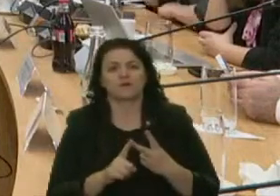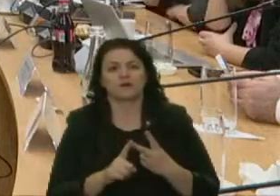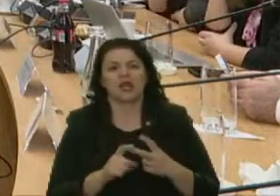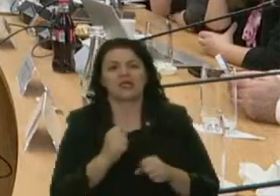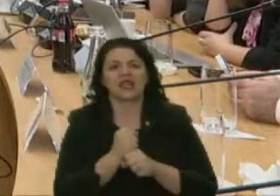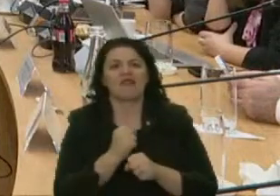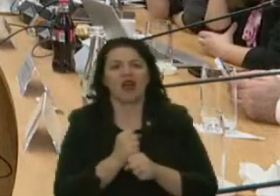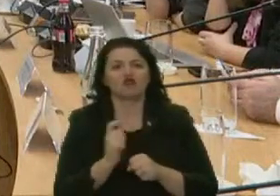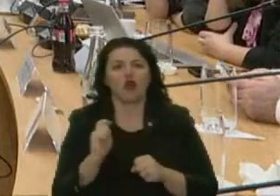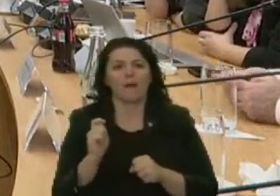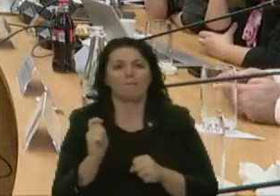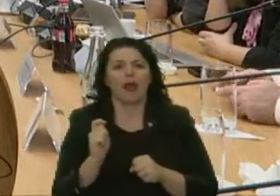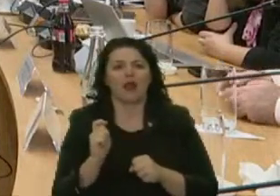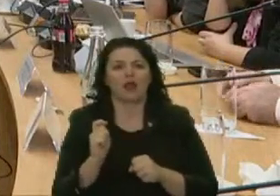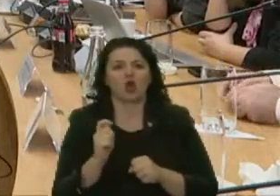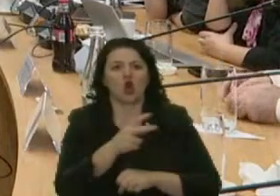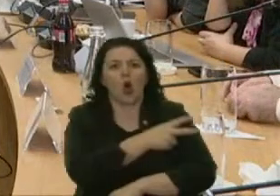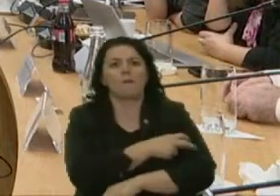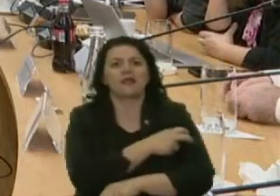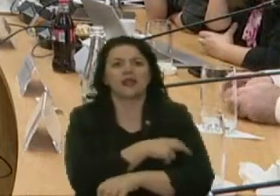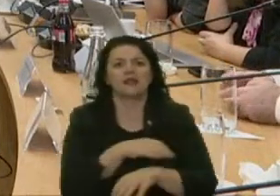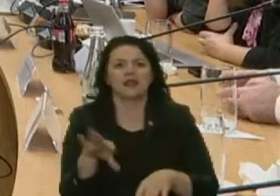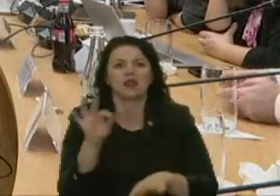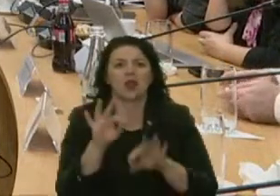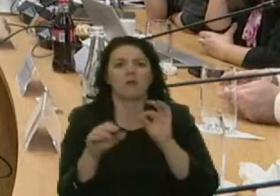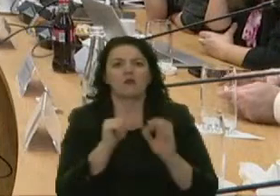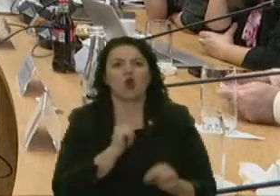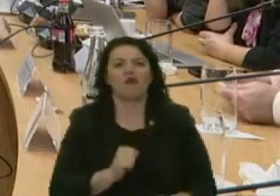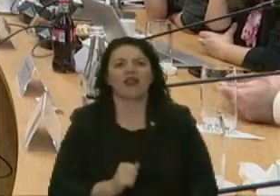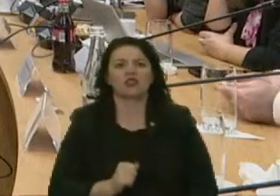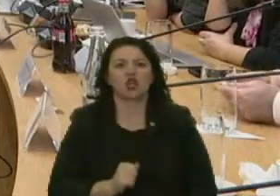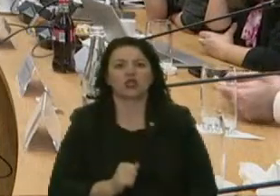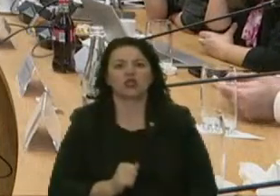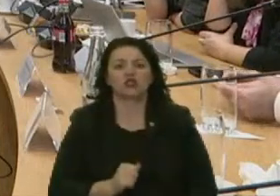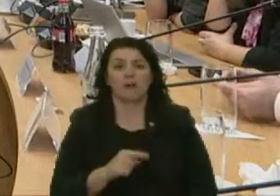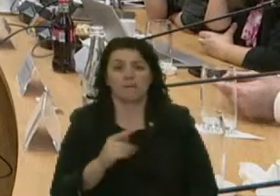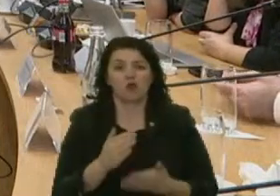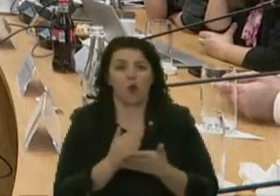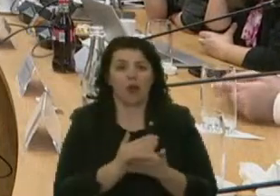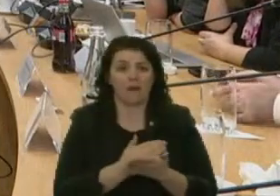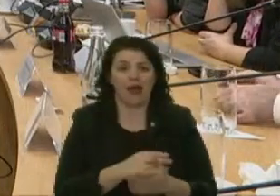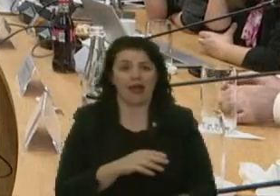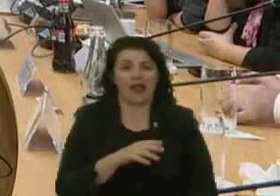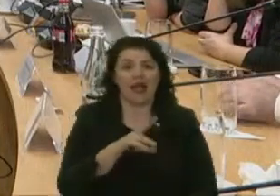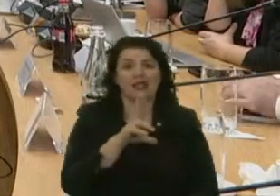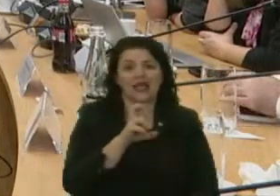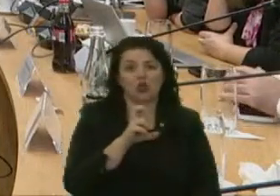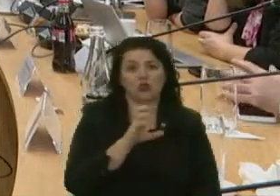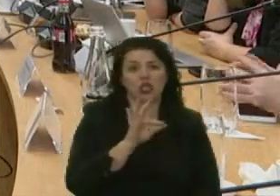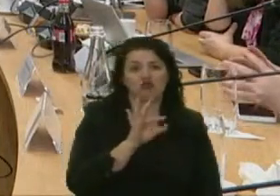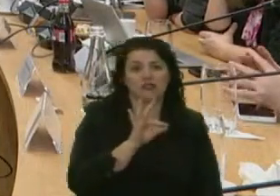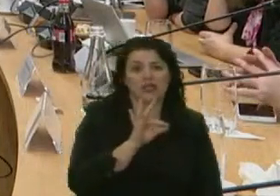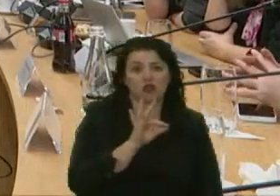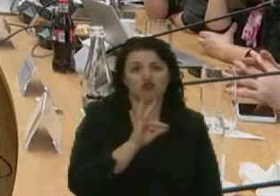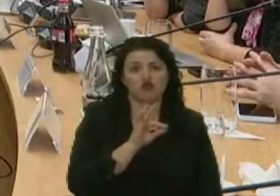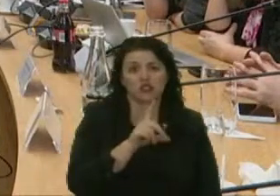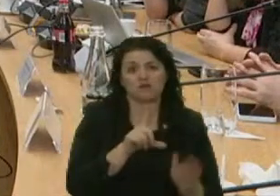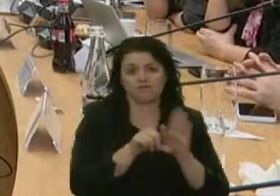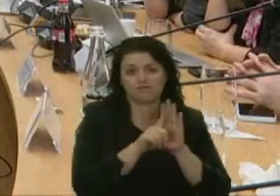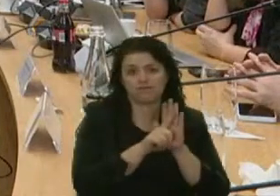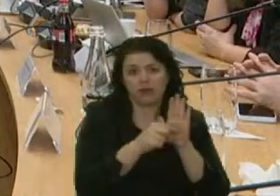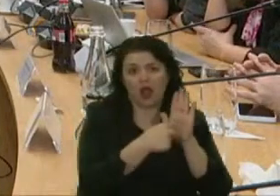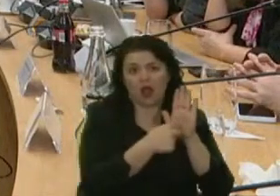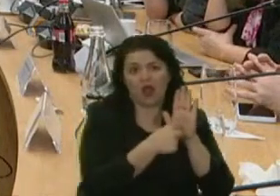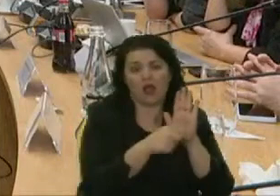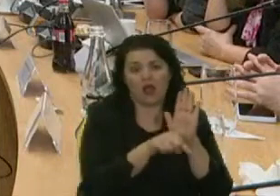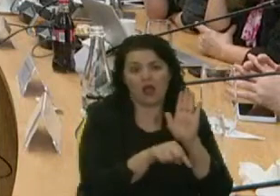se face apel în Comisia de selecție la profesioniști ori problema mare a legii 350 Din punctul meu de vedere este că în